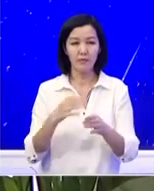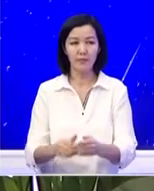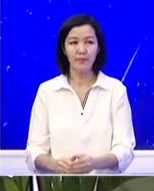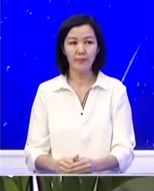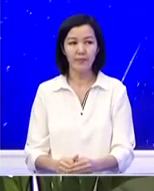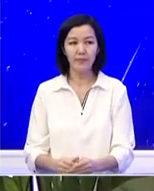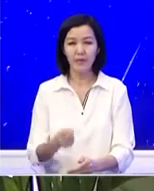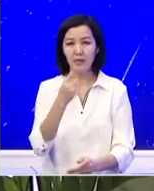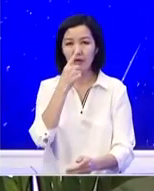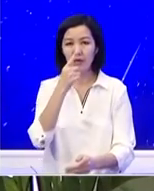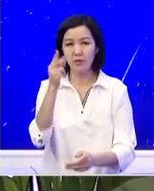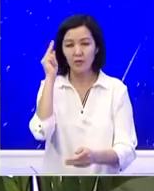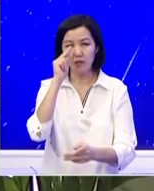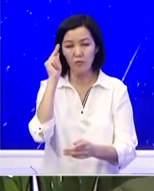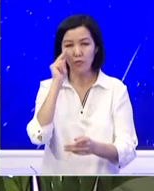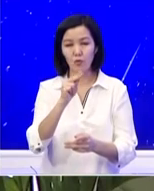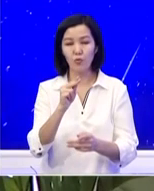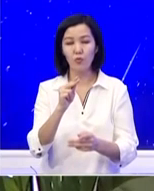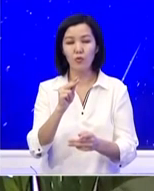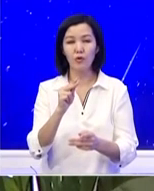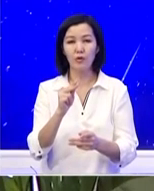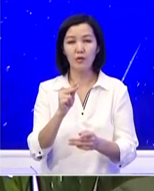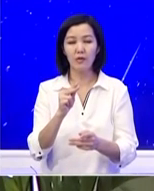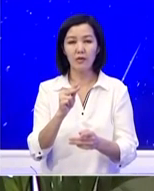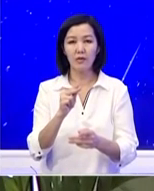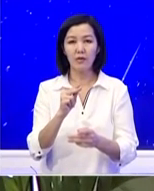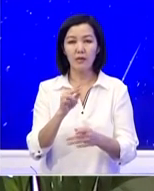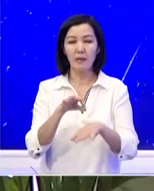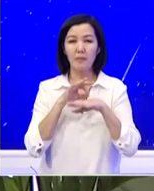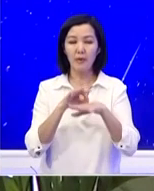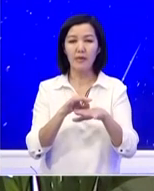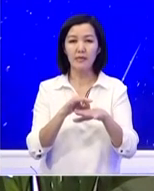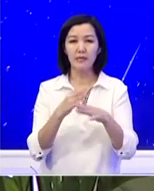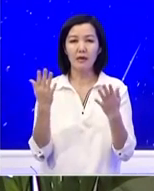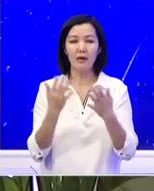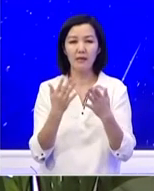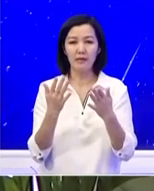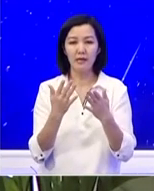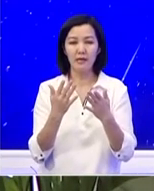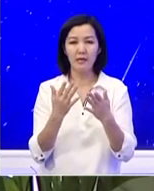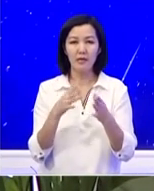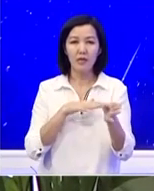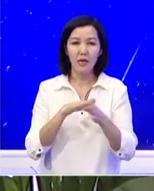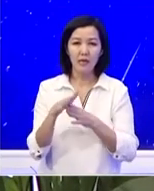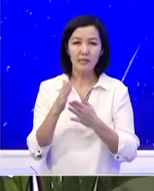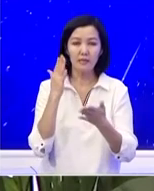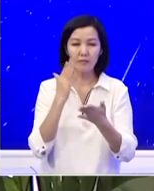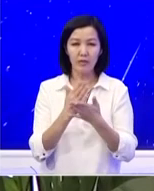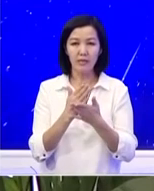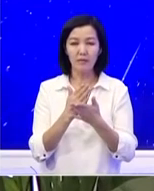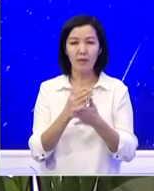осы қашықтықтан оқытудың барысы туралы, яғни ол қалай іс жүзінде жүзеге асырылып